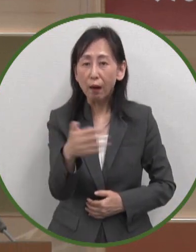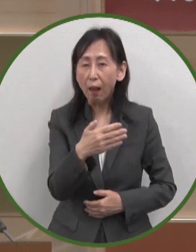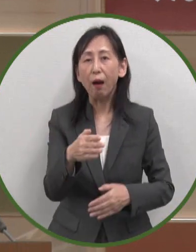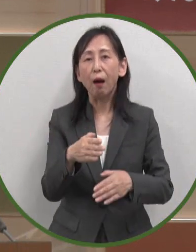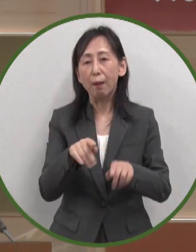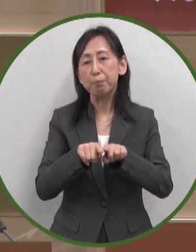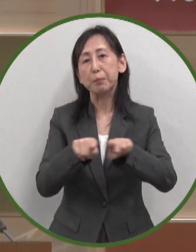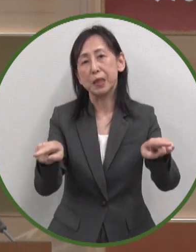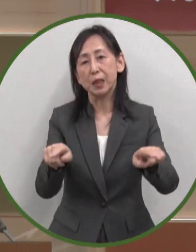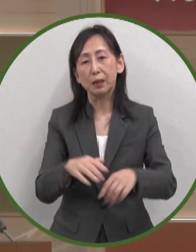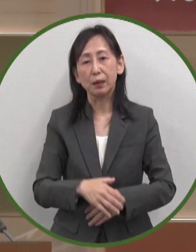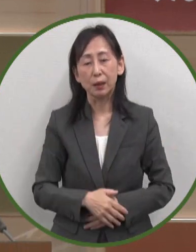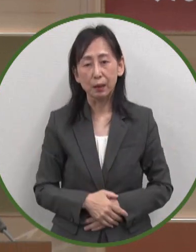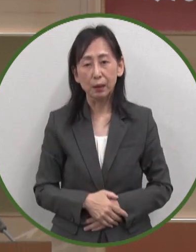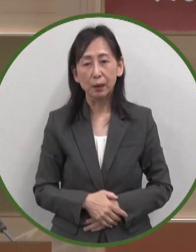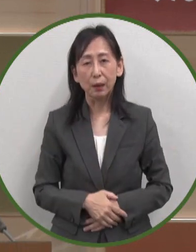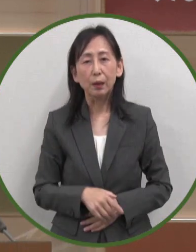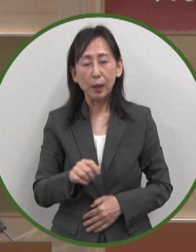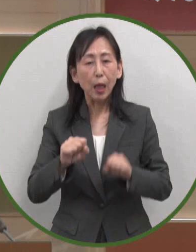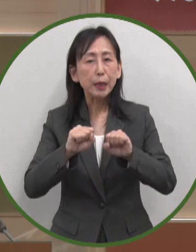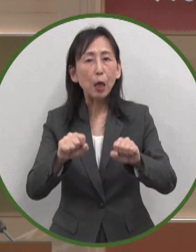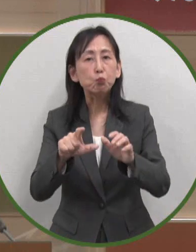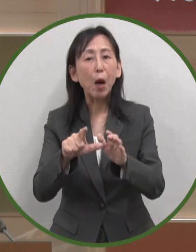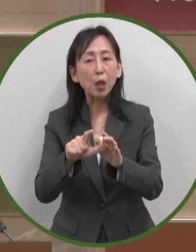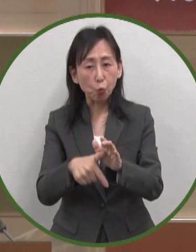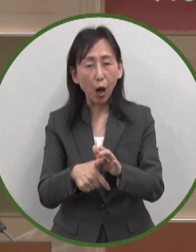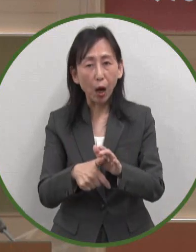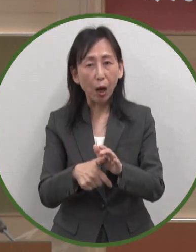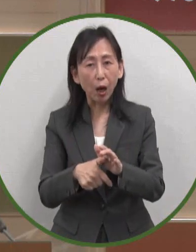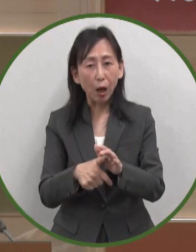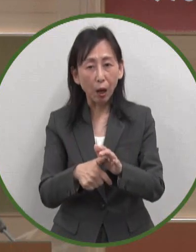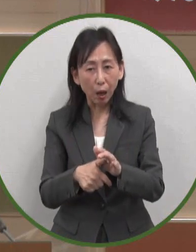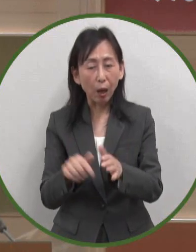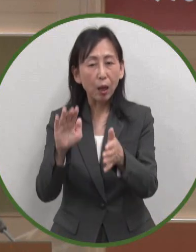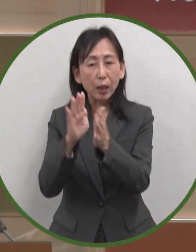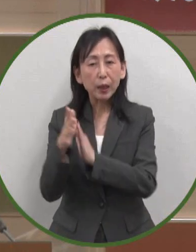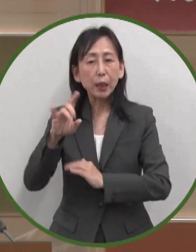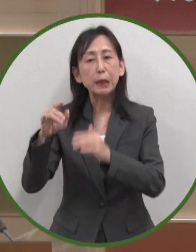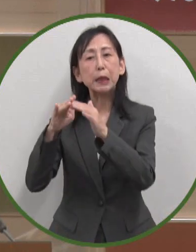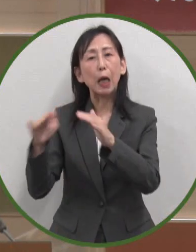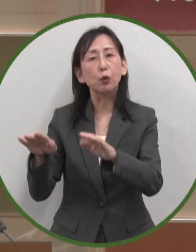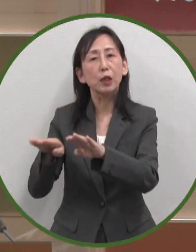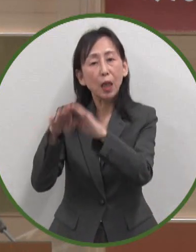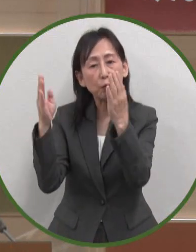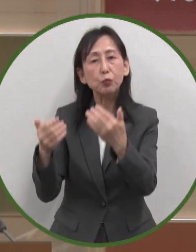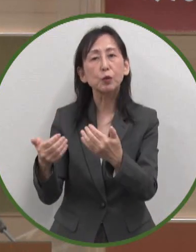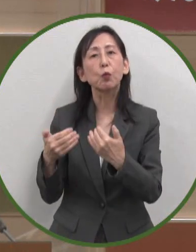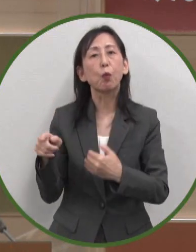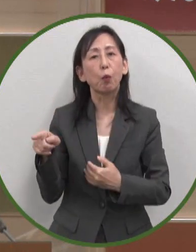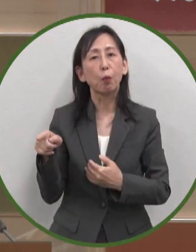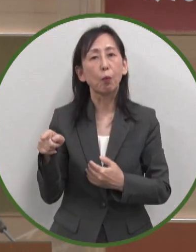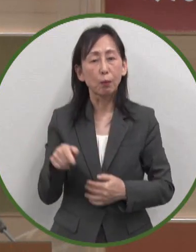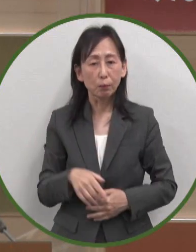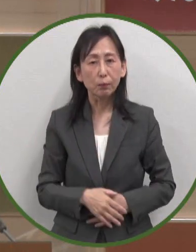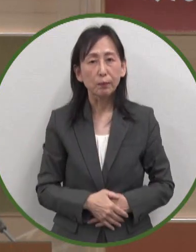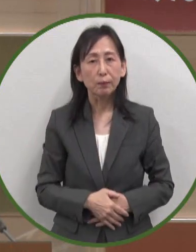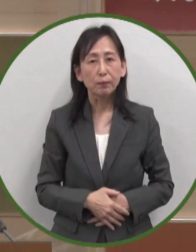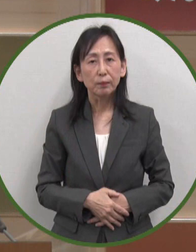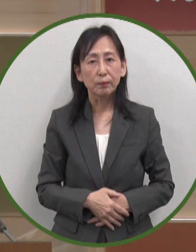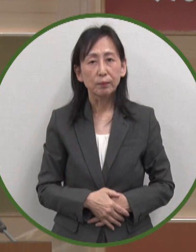で、これはやるとしたら議会もちょっと開かなきゃいけないのかなというふうにも思ってま